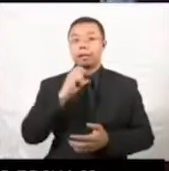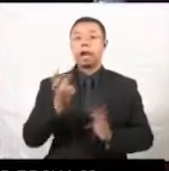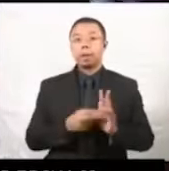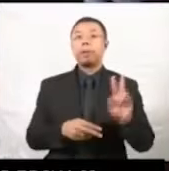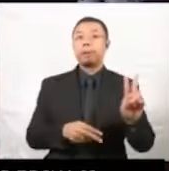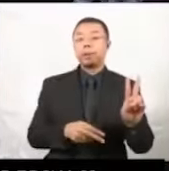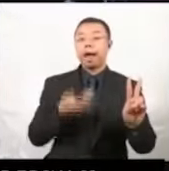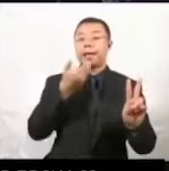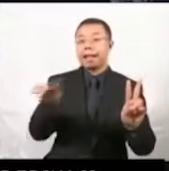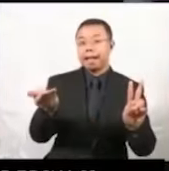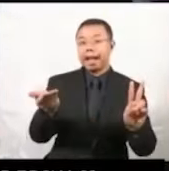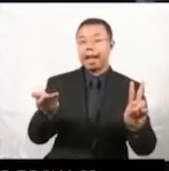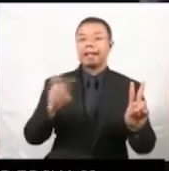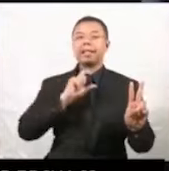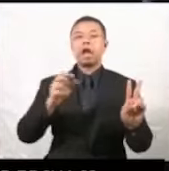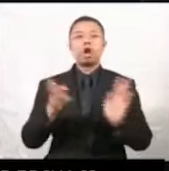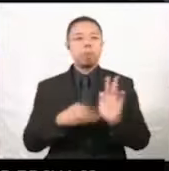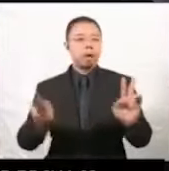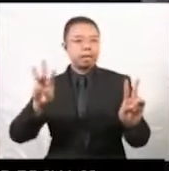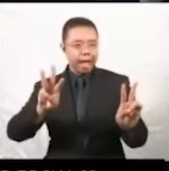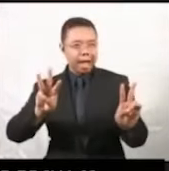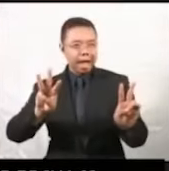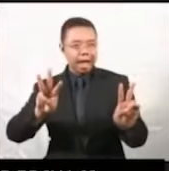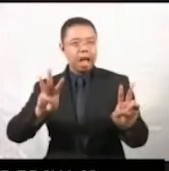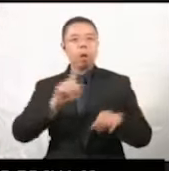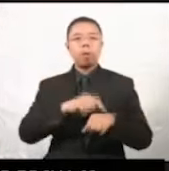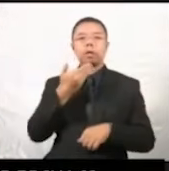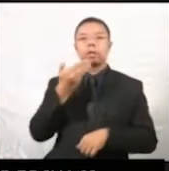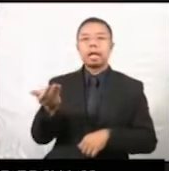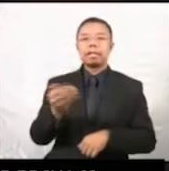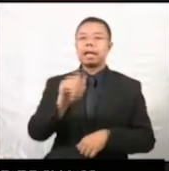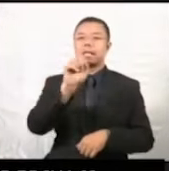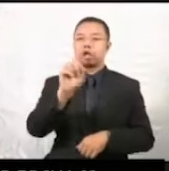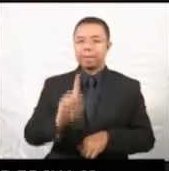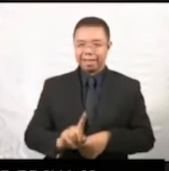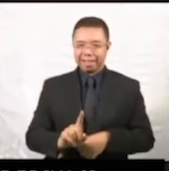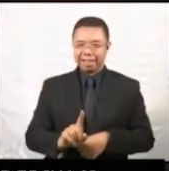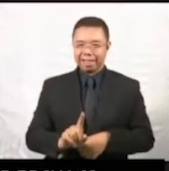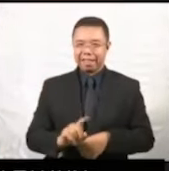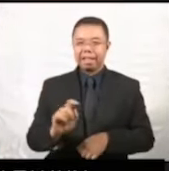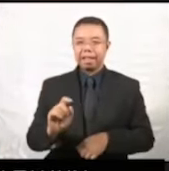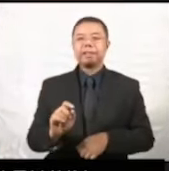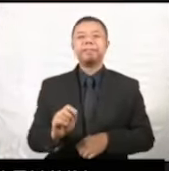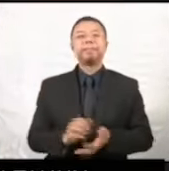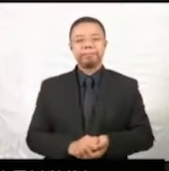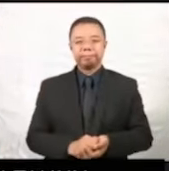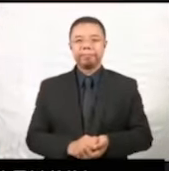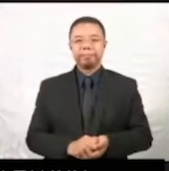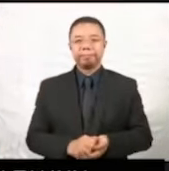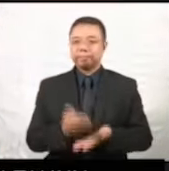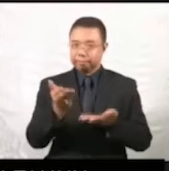urut 2 bertanya kepada pasangan calon nomor urut 3 waktu untuk bertanya 1 menit dimulai sejak anda